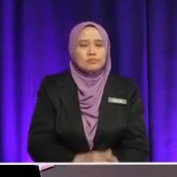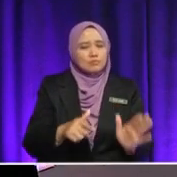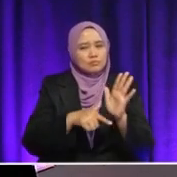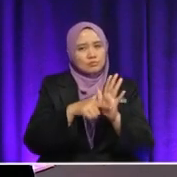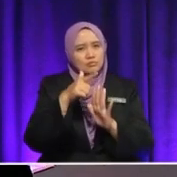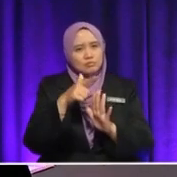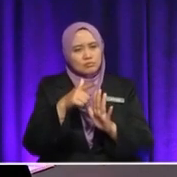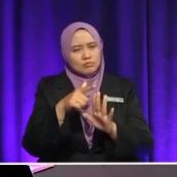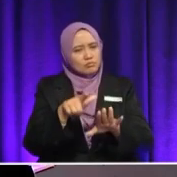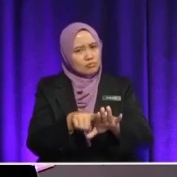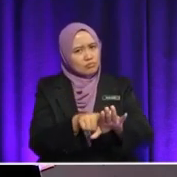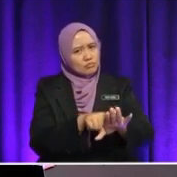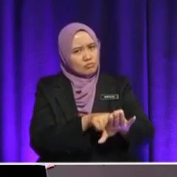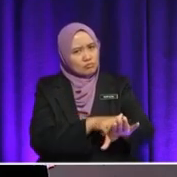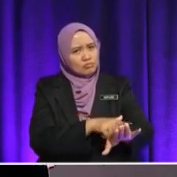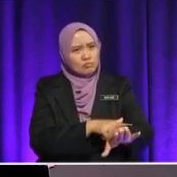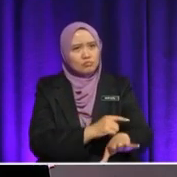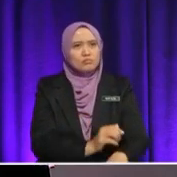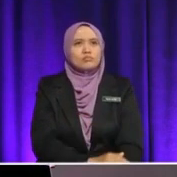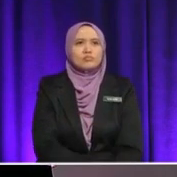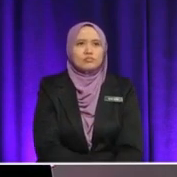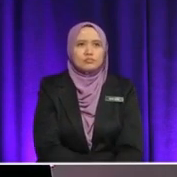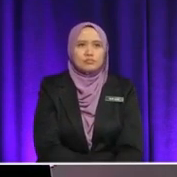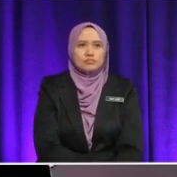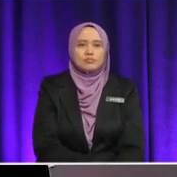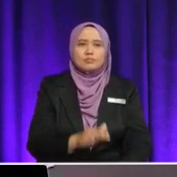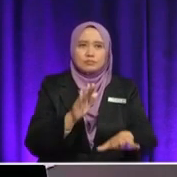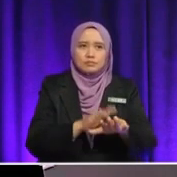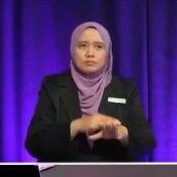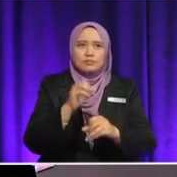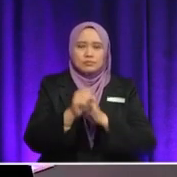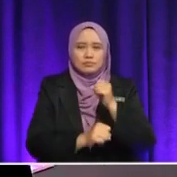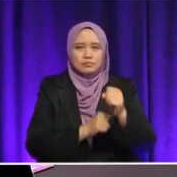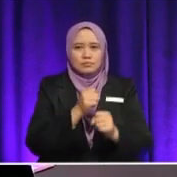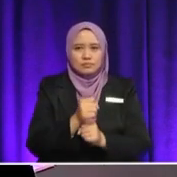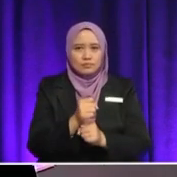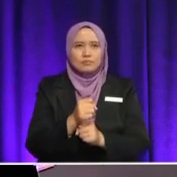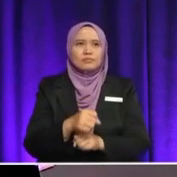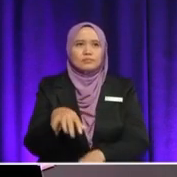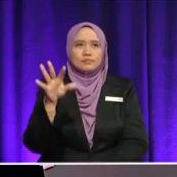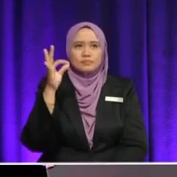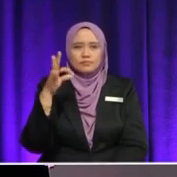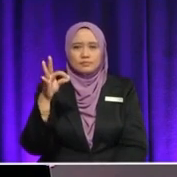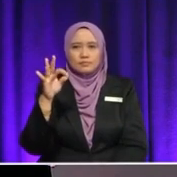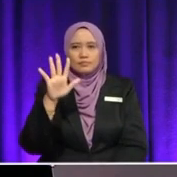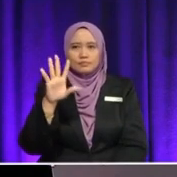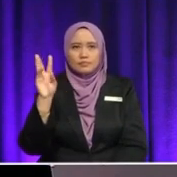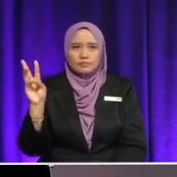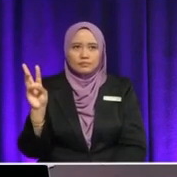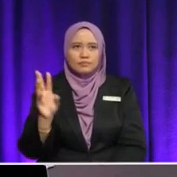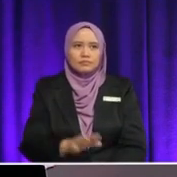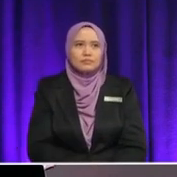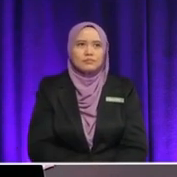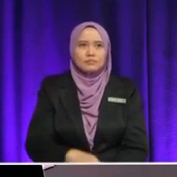berbanding yang dijalankan di persetuan Tanah Melayu MV Tapi lewat satu tahun saja ya di Serawak kita lihat yang